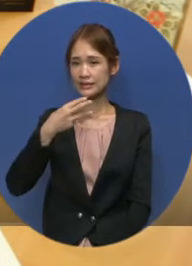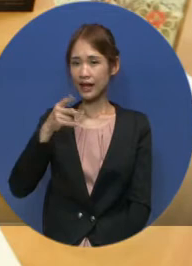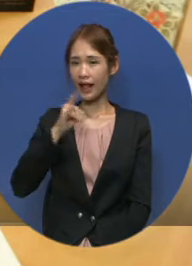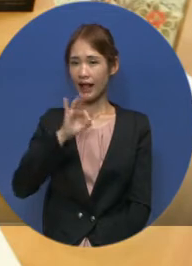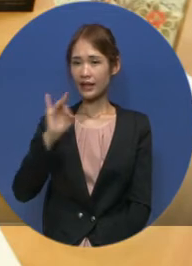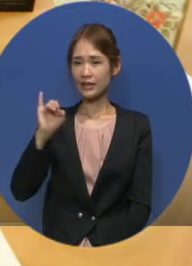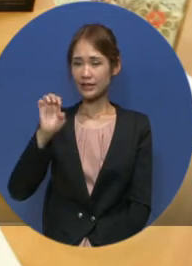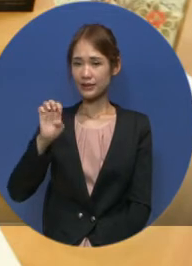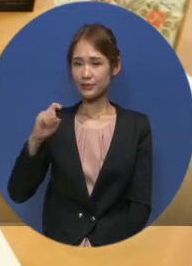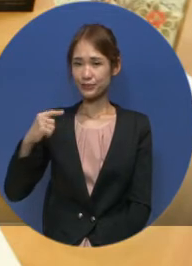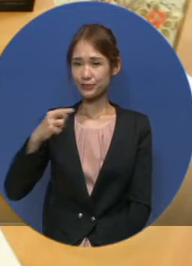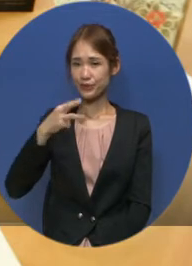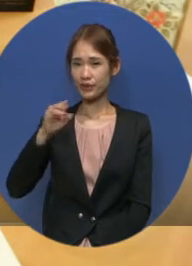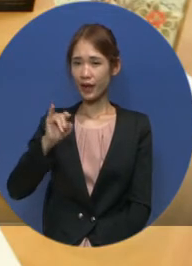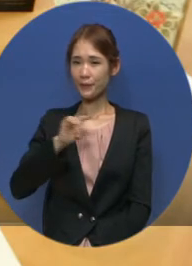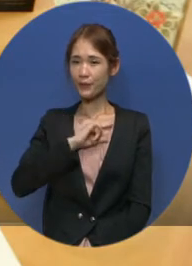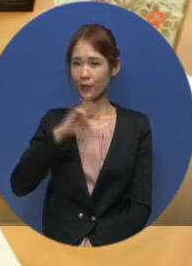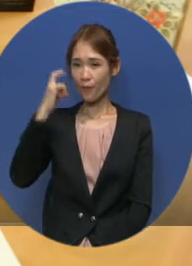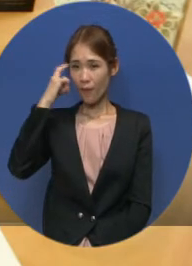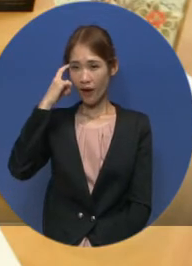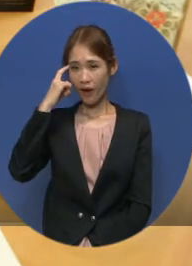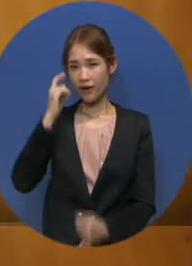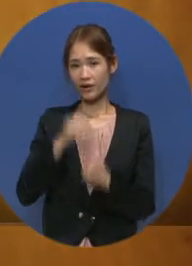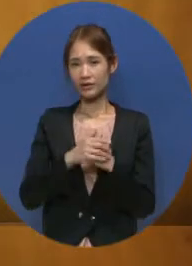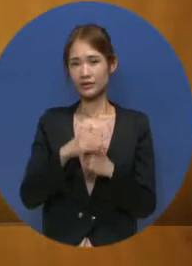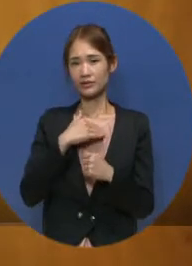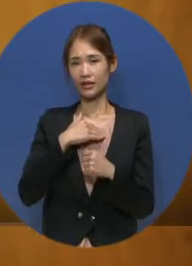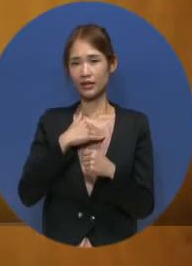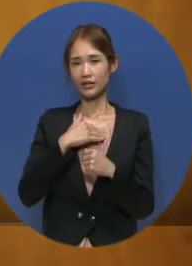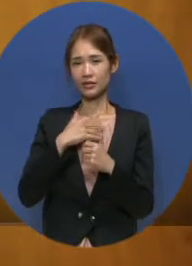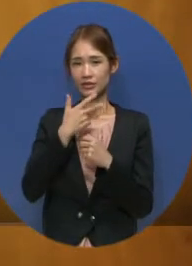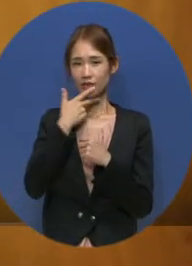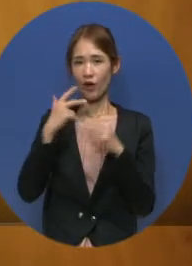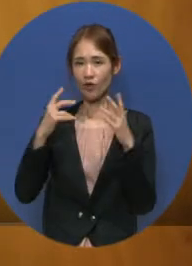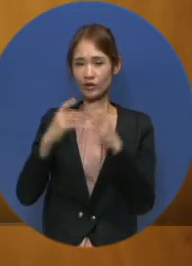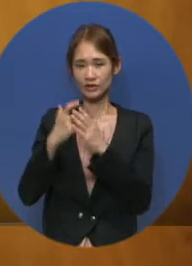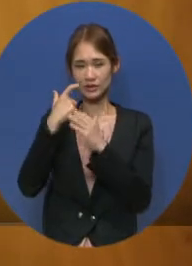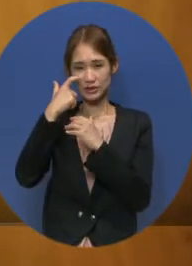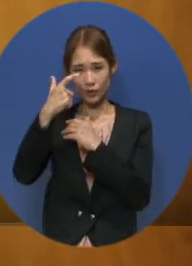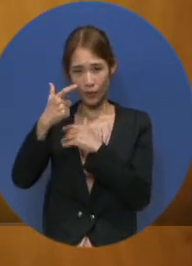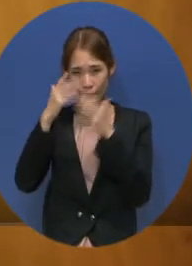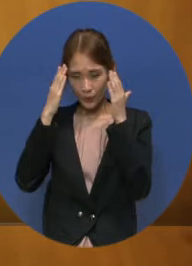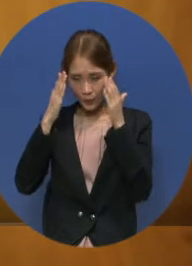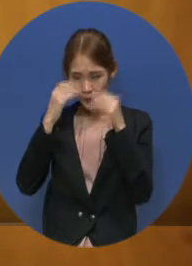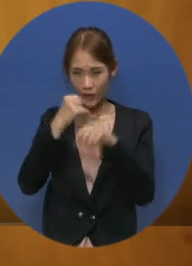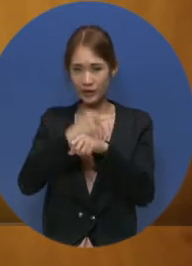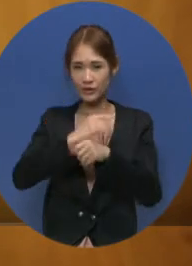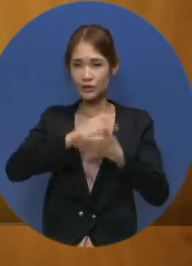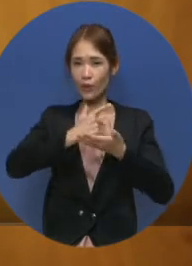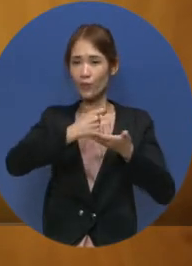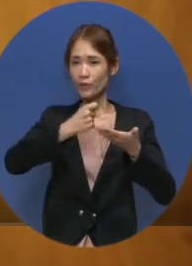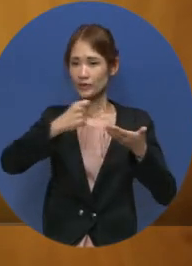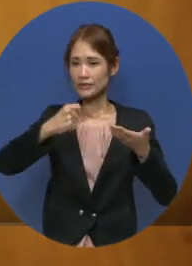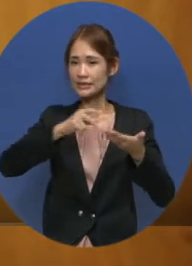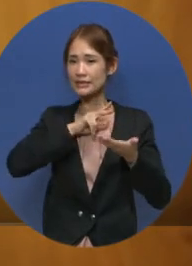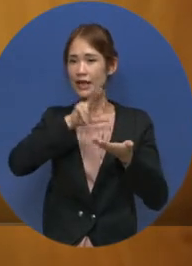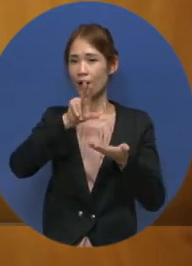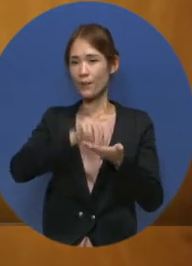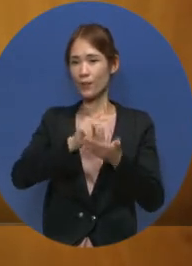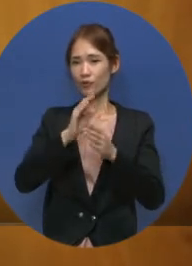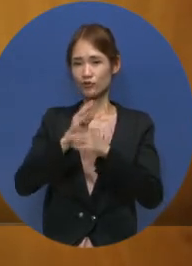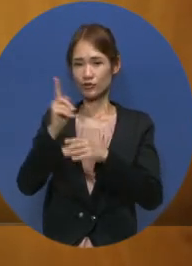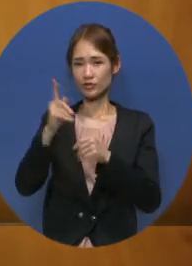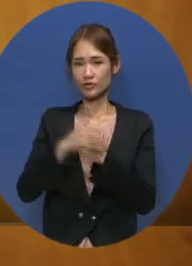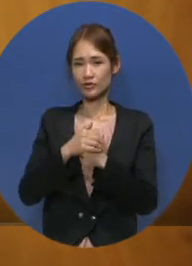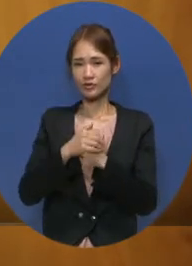있나요? 그레이프 랩에서 그레이프는 제가 영국에서 지속가능한 디자인을 공부할 때 썼던 논문의 제목 중에 하나예요. 그때 더 번치